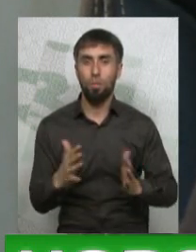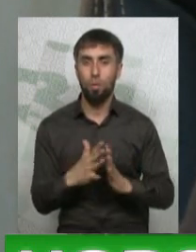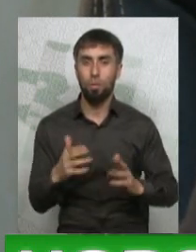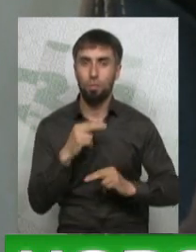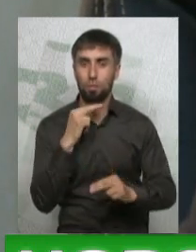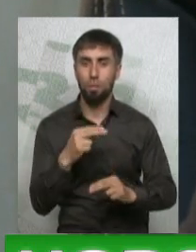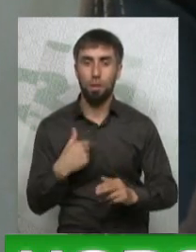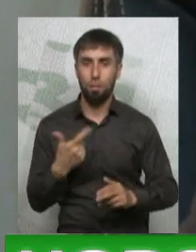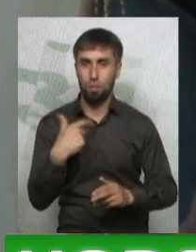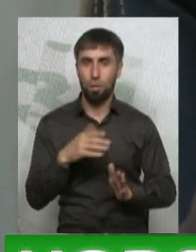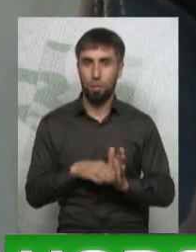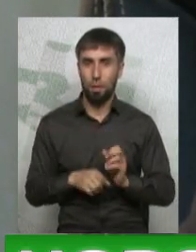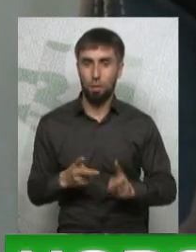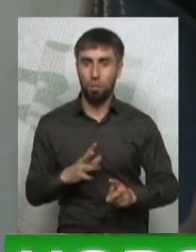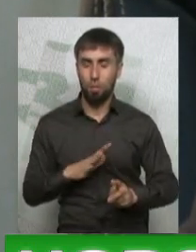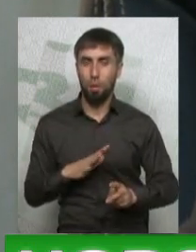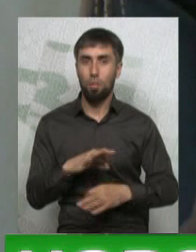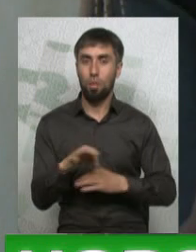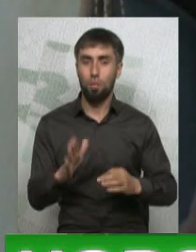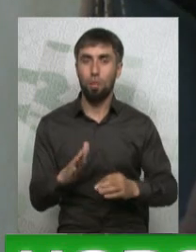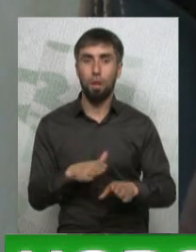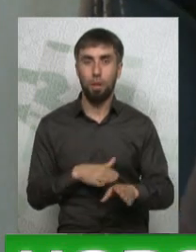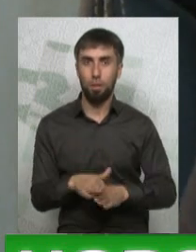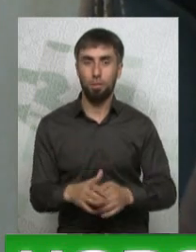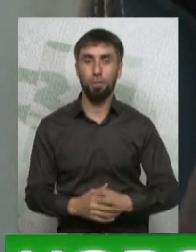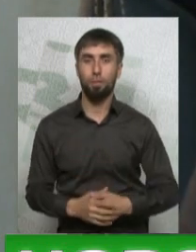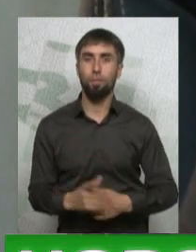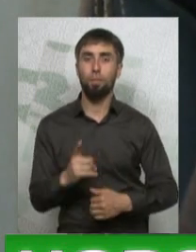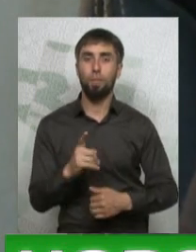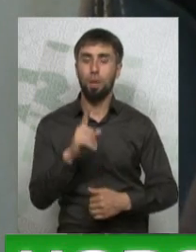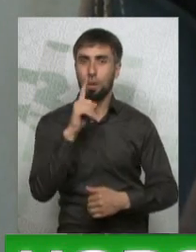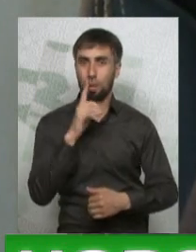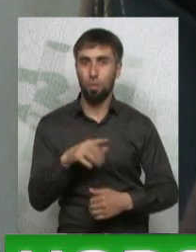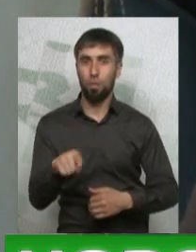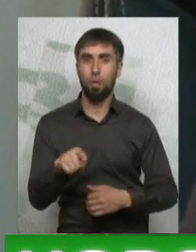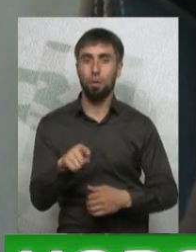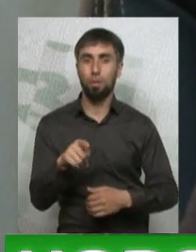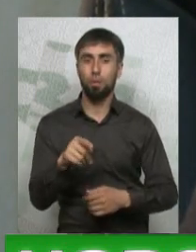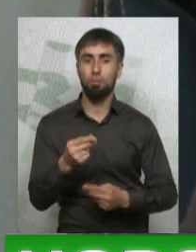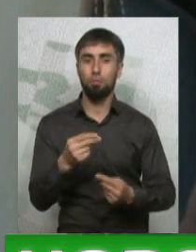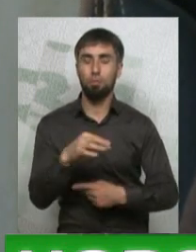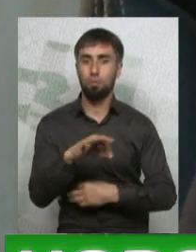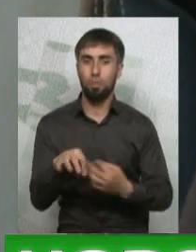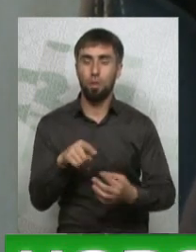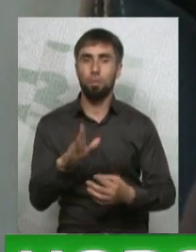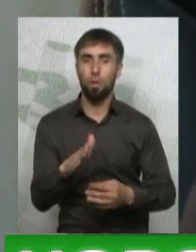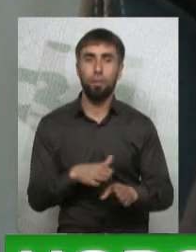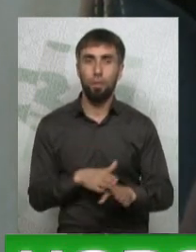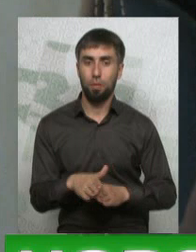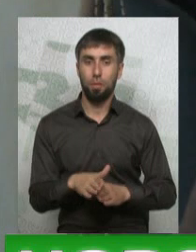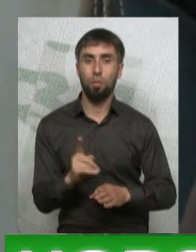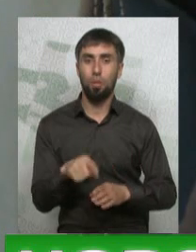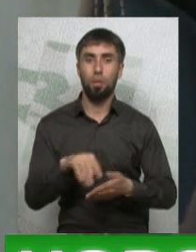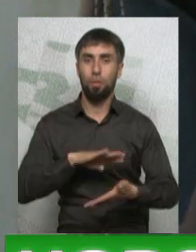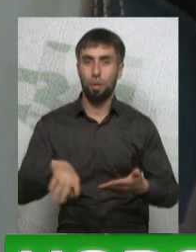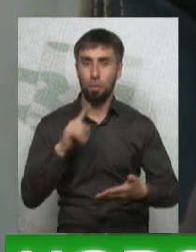должны обезопасить себя, что проект будет реализован, что он не будет убыточным. А что